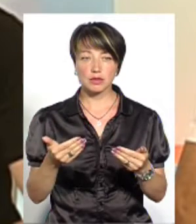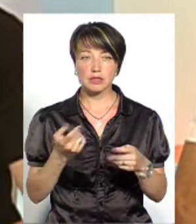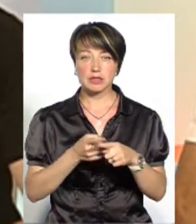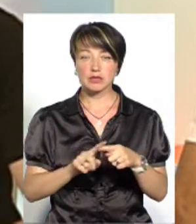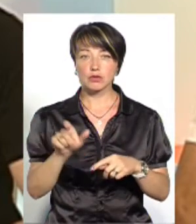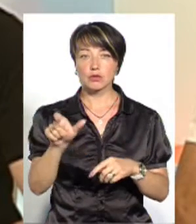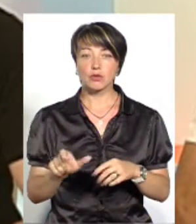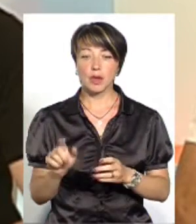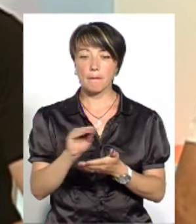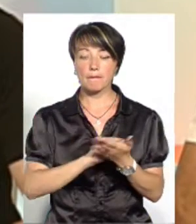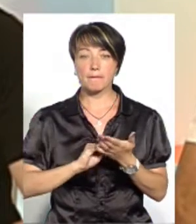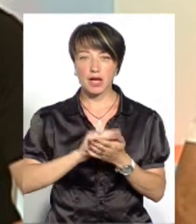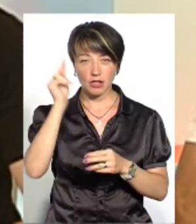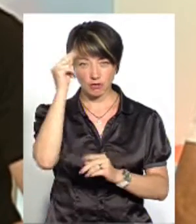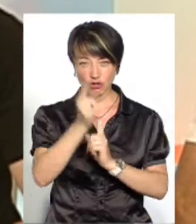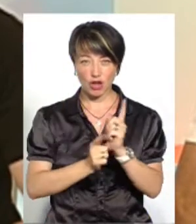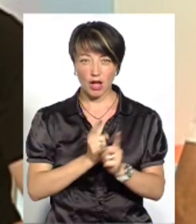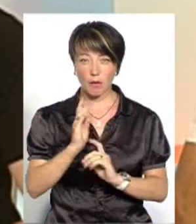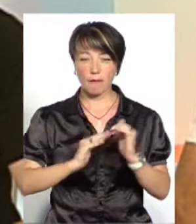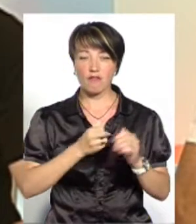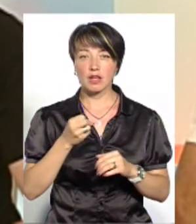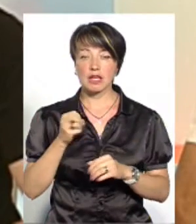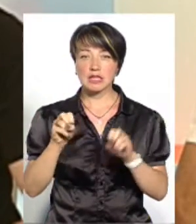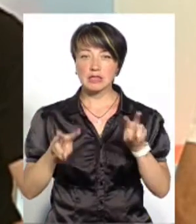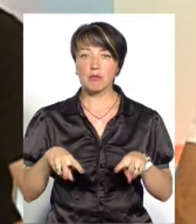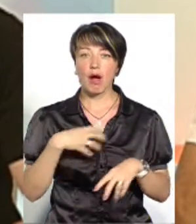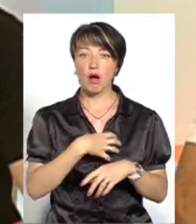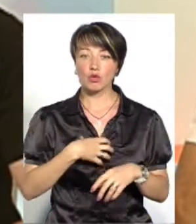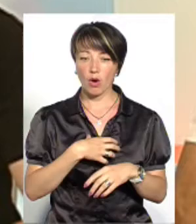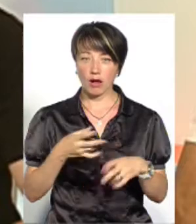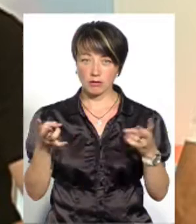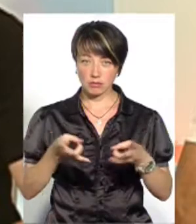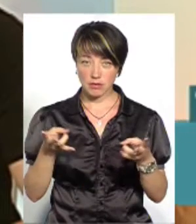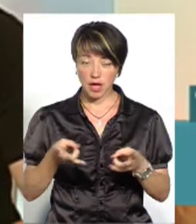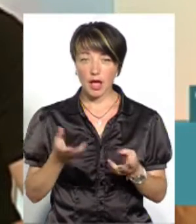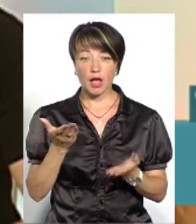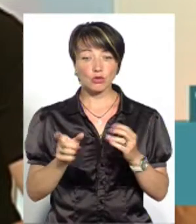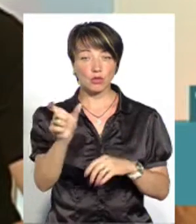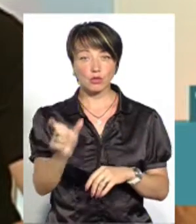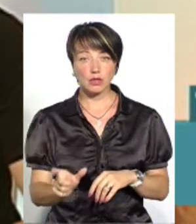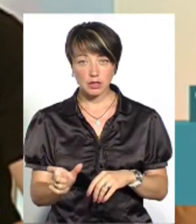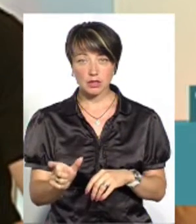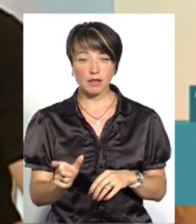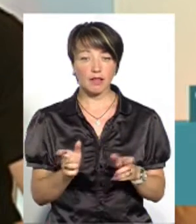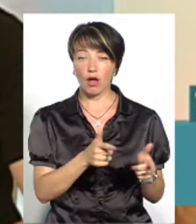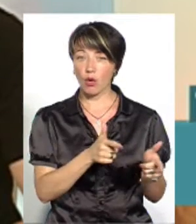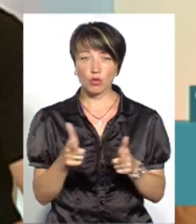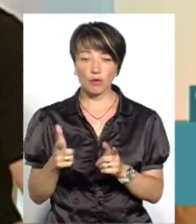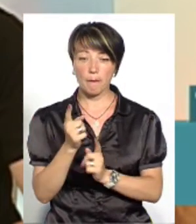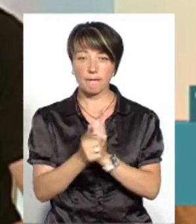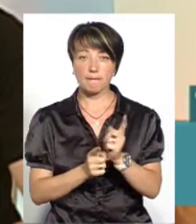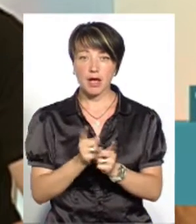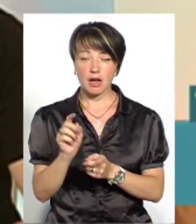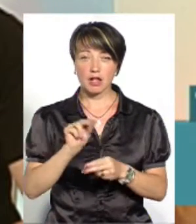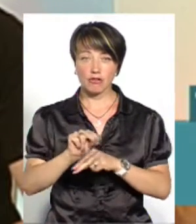людині, перенавчання за професією, яка є актуальна на ринку праці. Якщо він якимось чином не готовий до